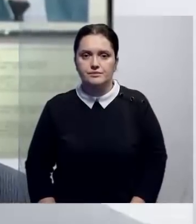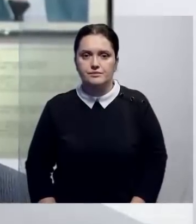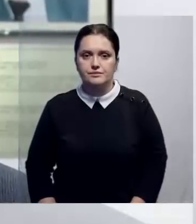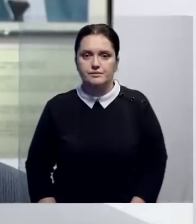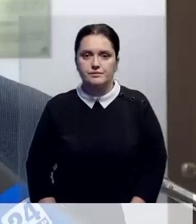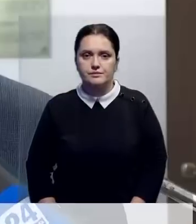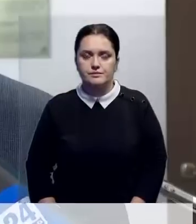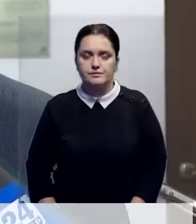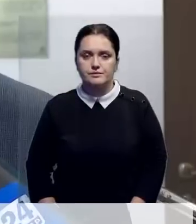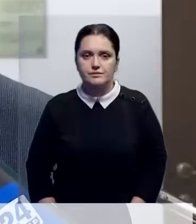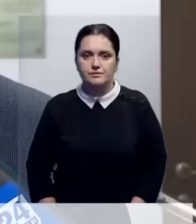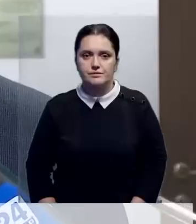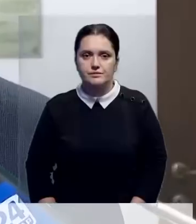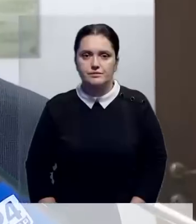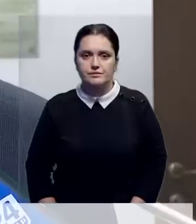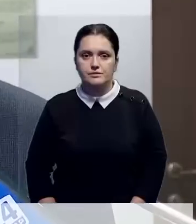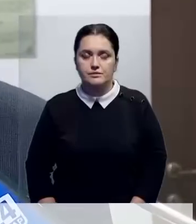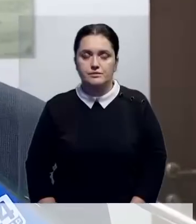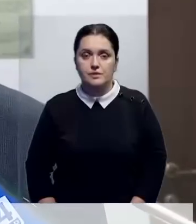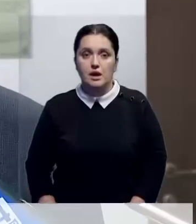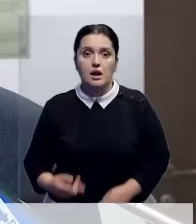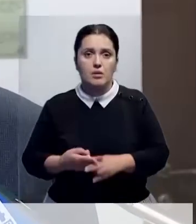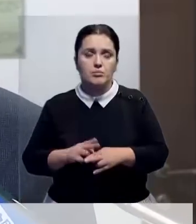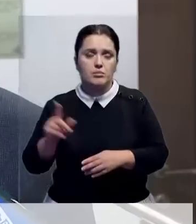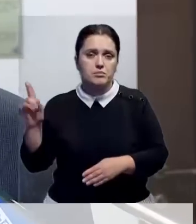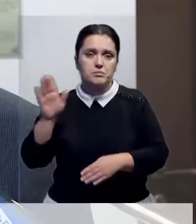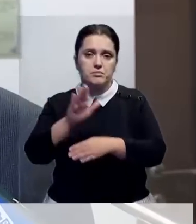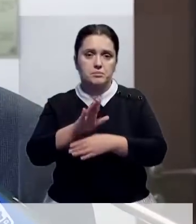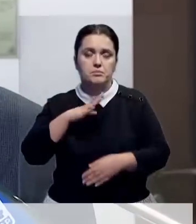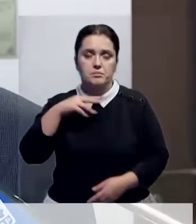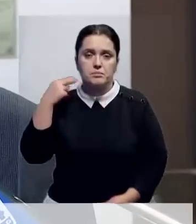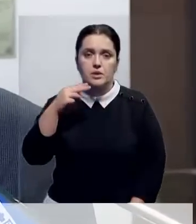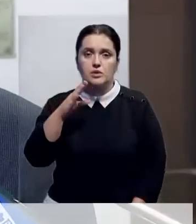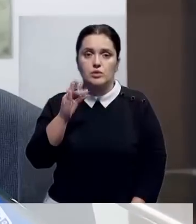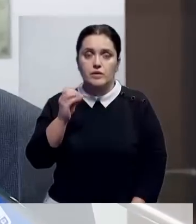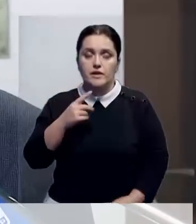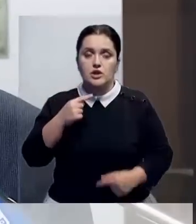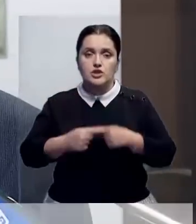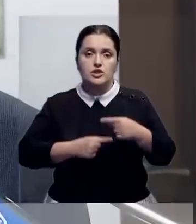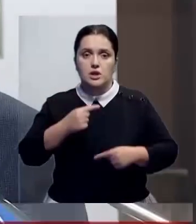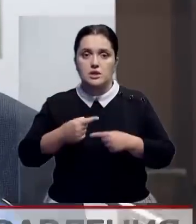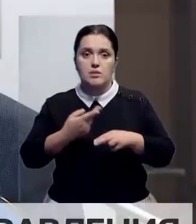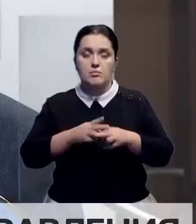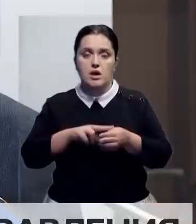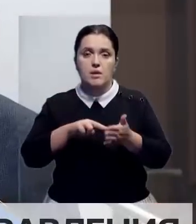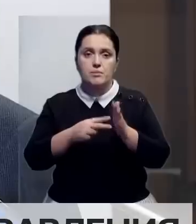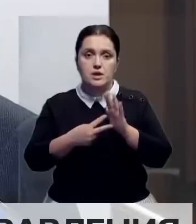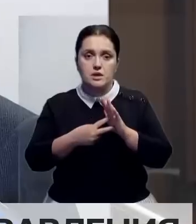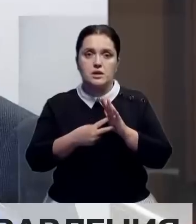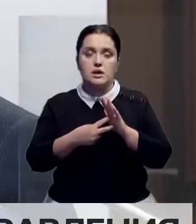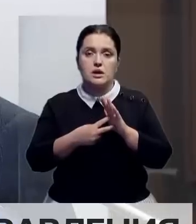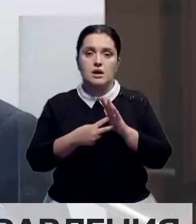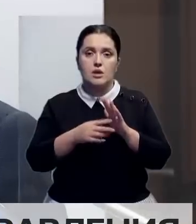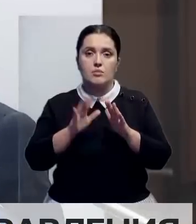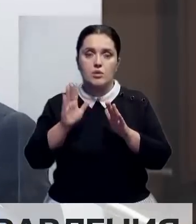поручений президента. В дальнейшем все эти поручения именно через систему планирования формируют